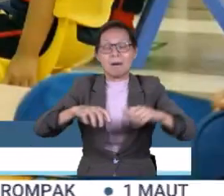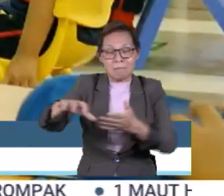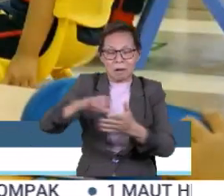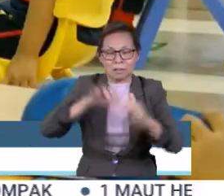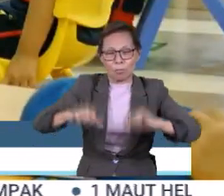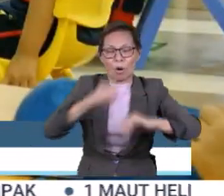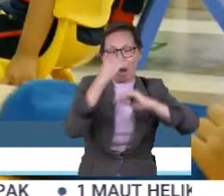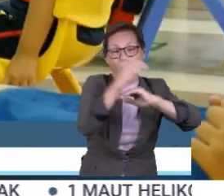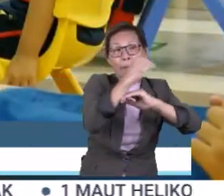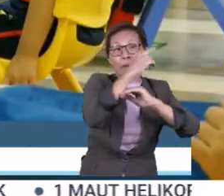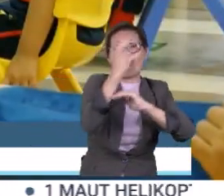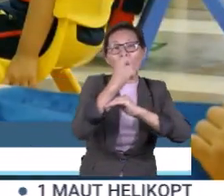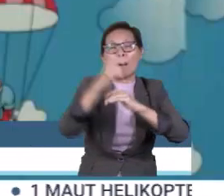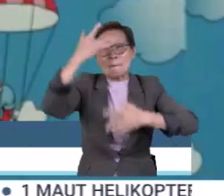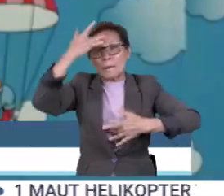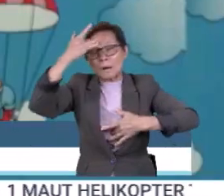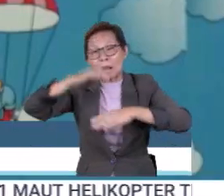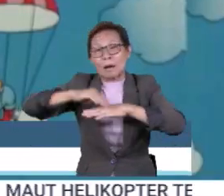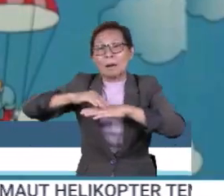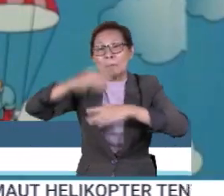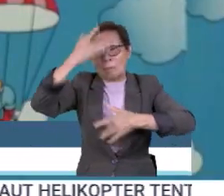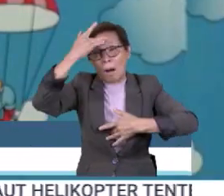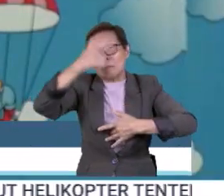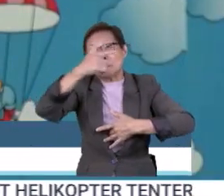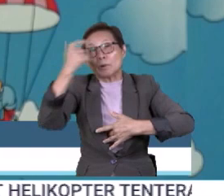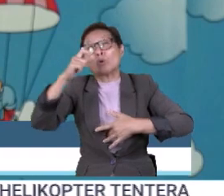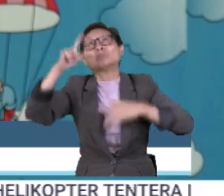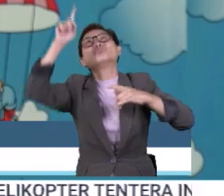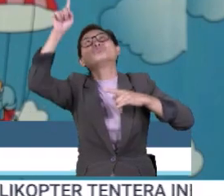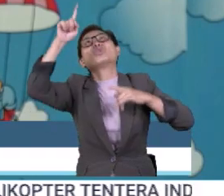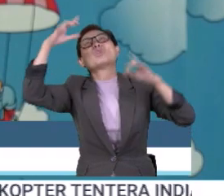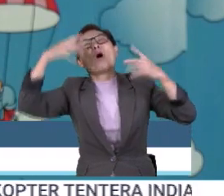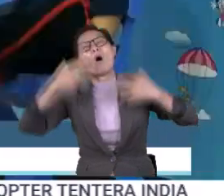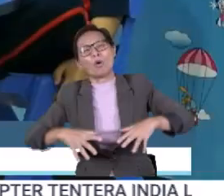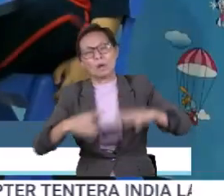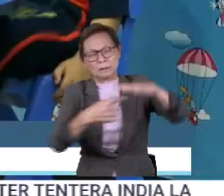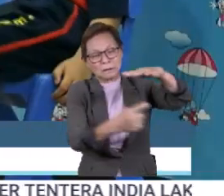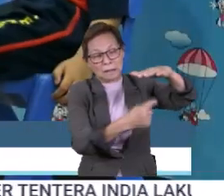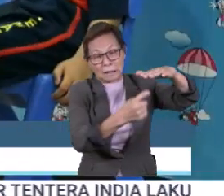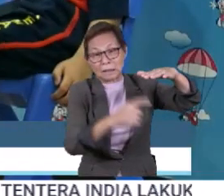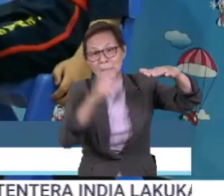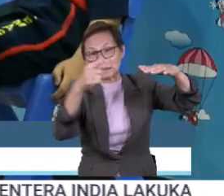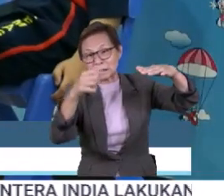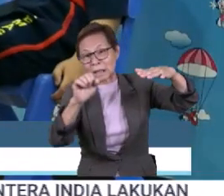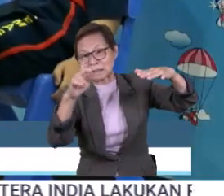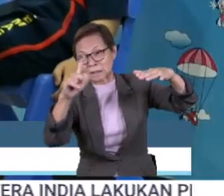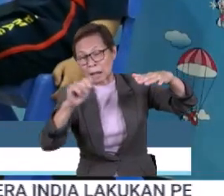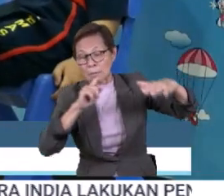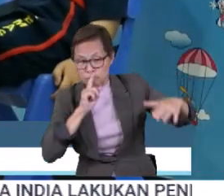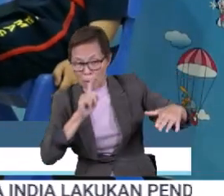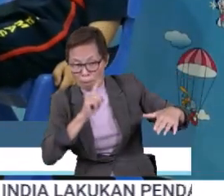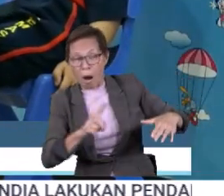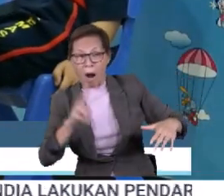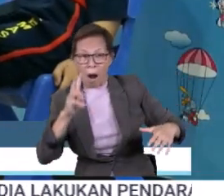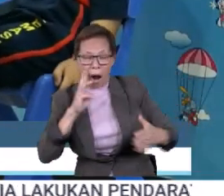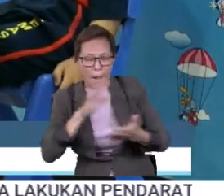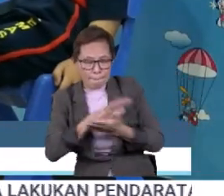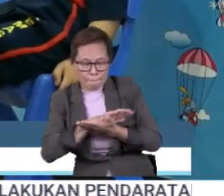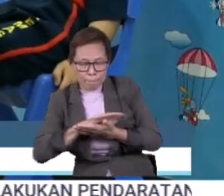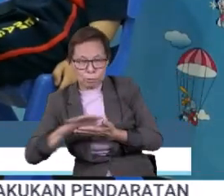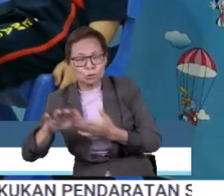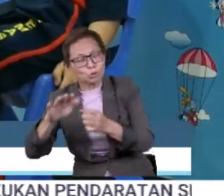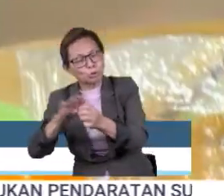risiko penyakit akibat cuaca panas selain itu Tadika dan taska juga perlu memastikan bakalan air bersih